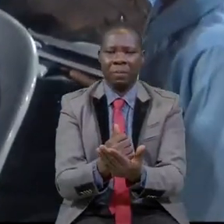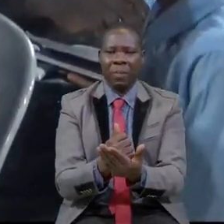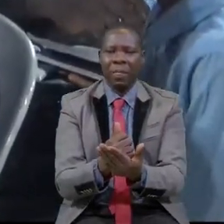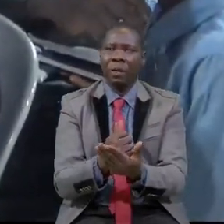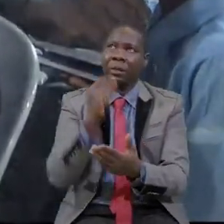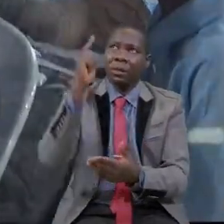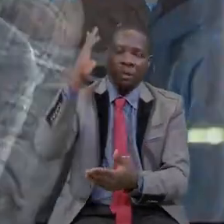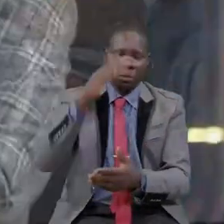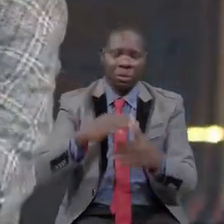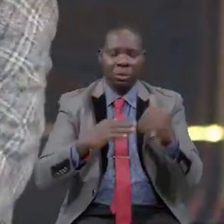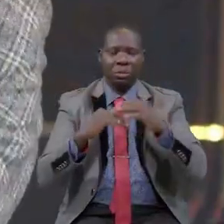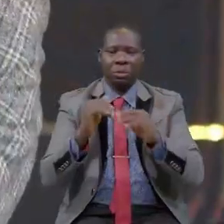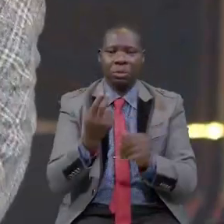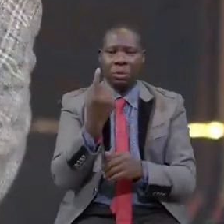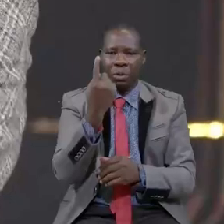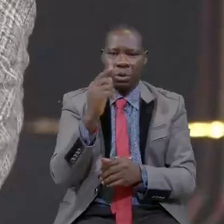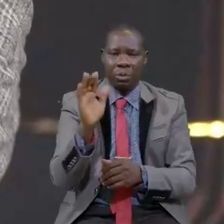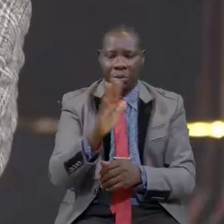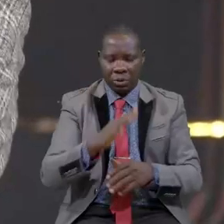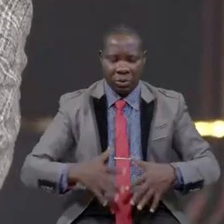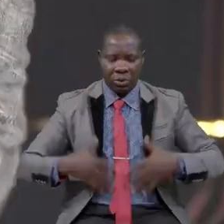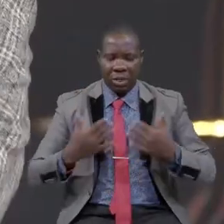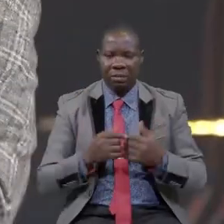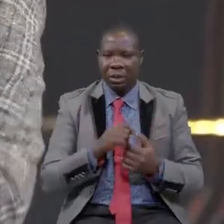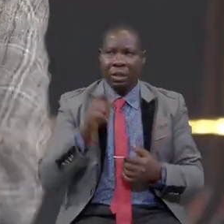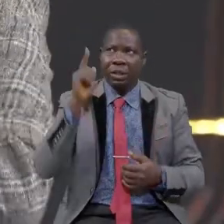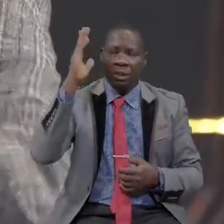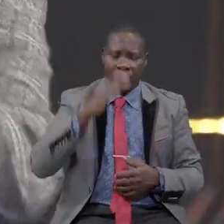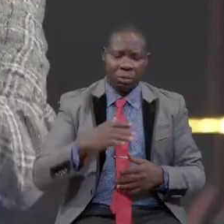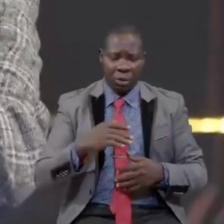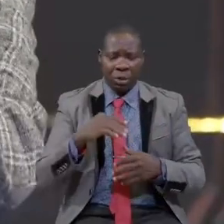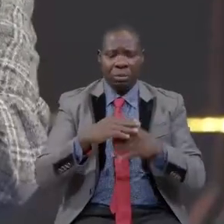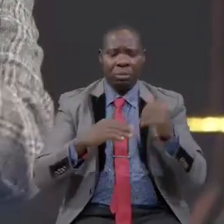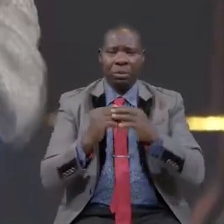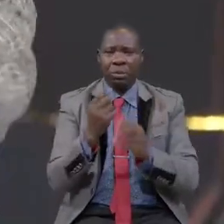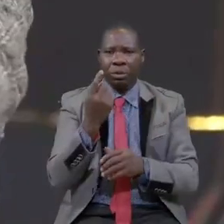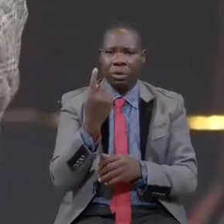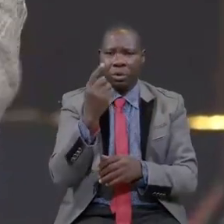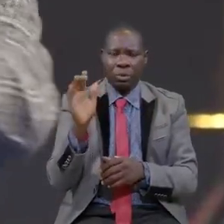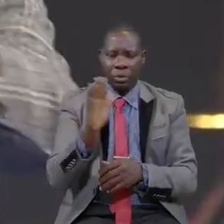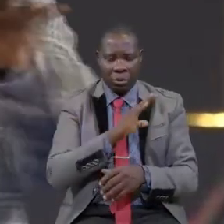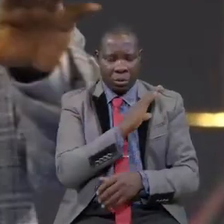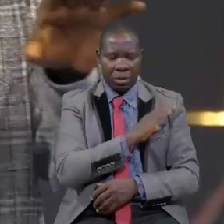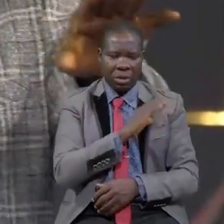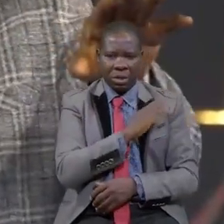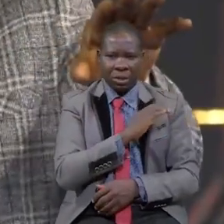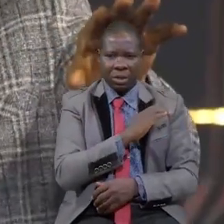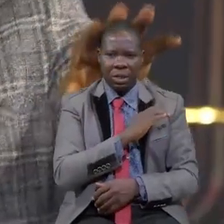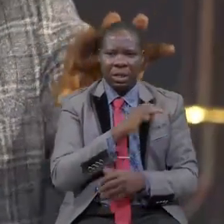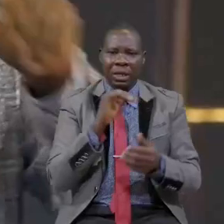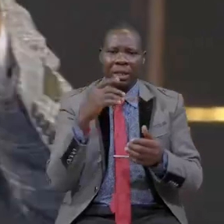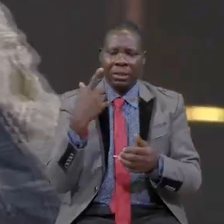Il va rétablir ta vie. Il va rétablir ton caractère. Dans les